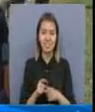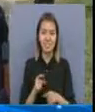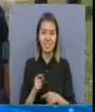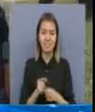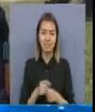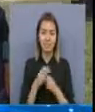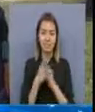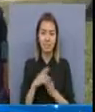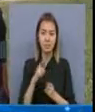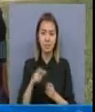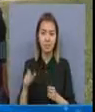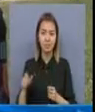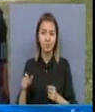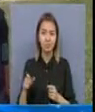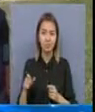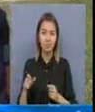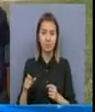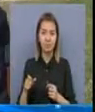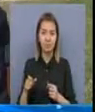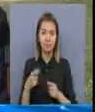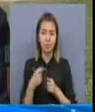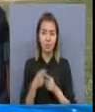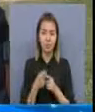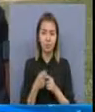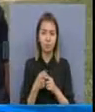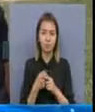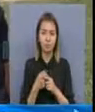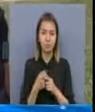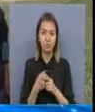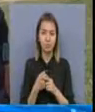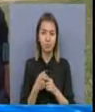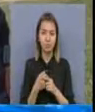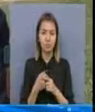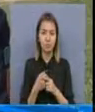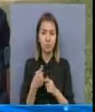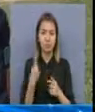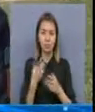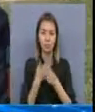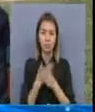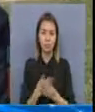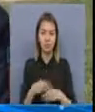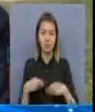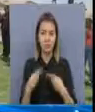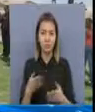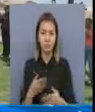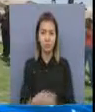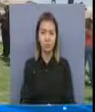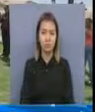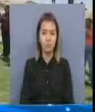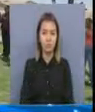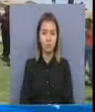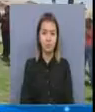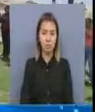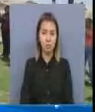балаларға осы Қопа көліндегі станцияда алғашқы көмек көрсету көрсетілген болатынды. Жедел